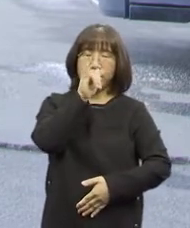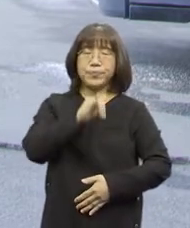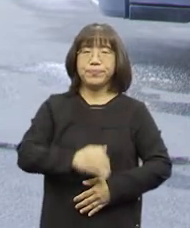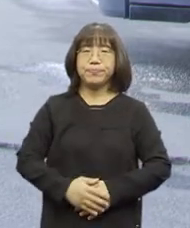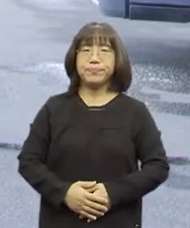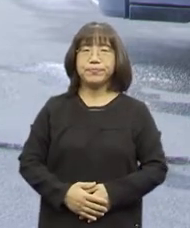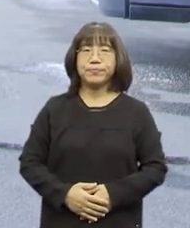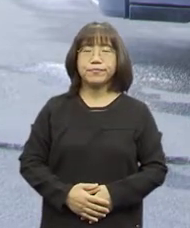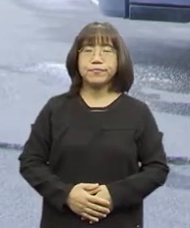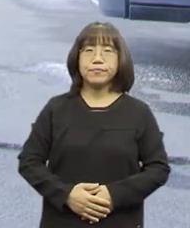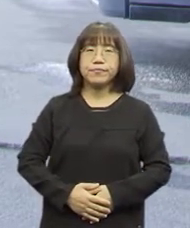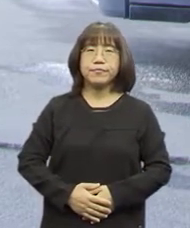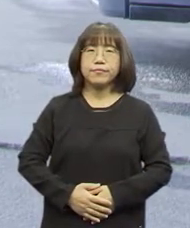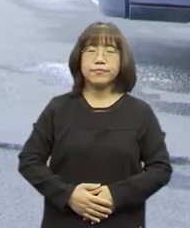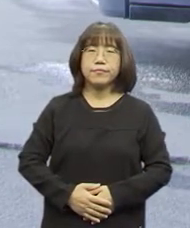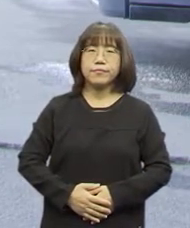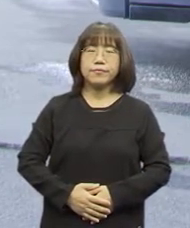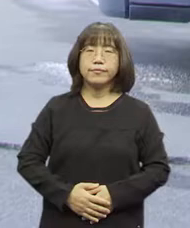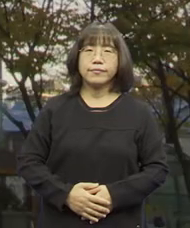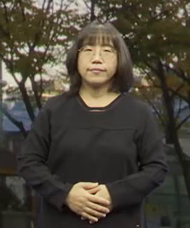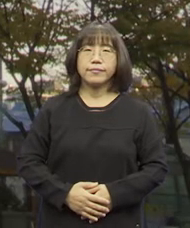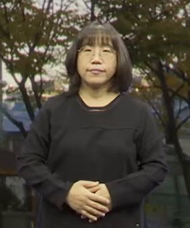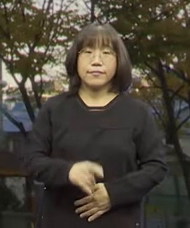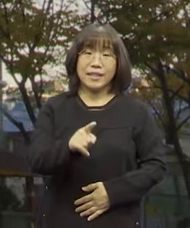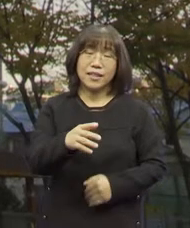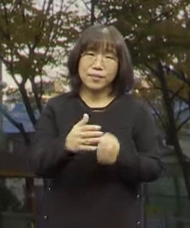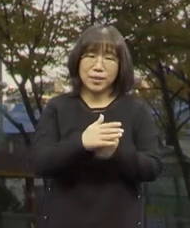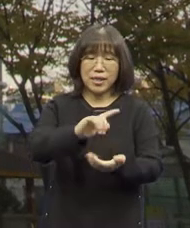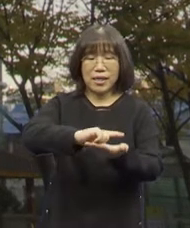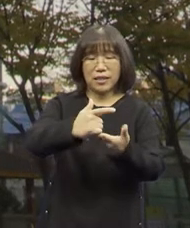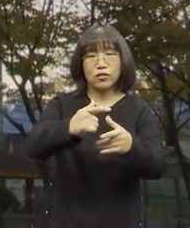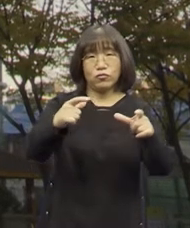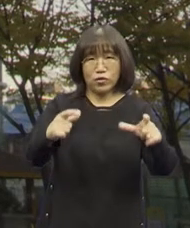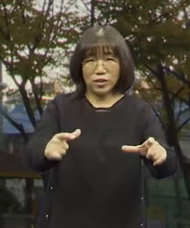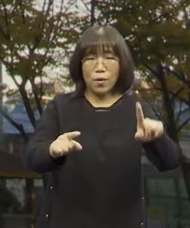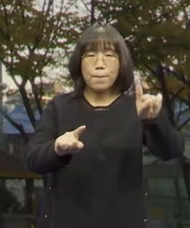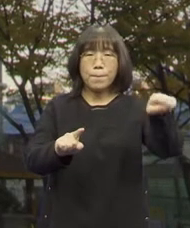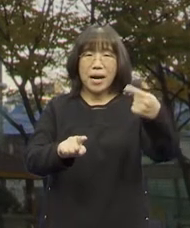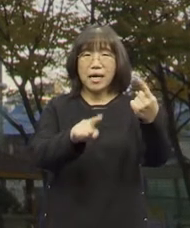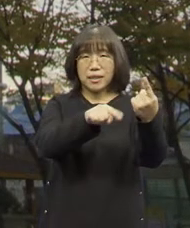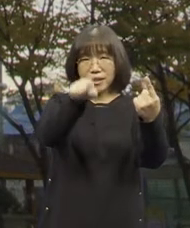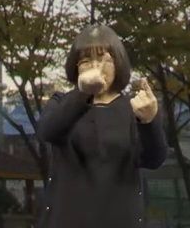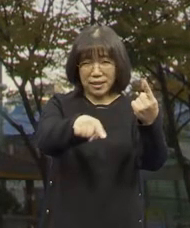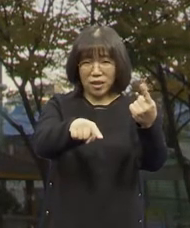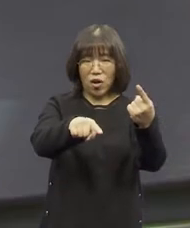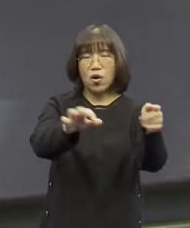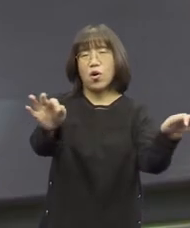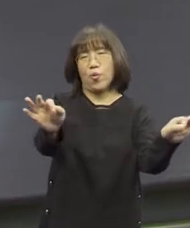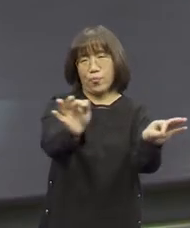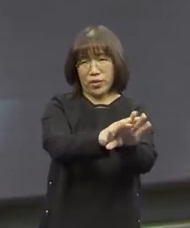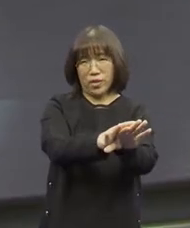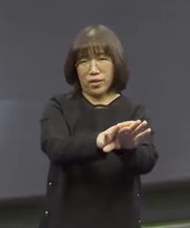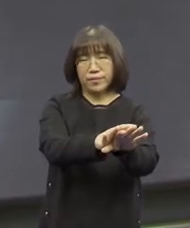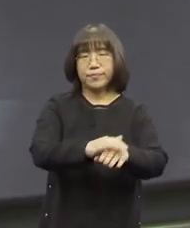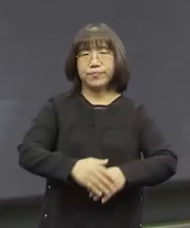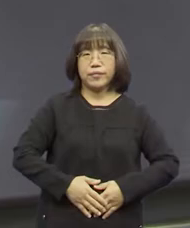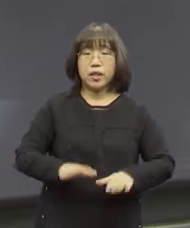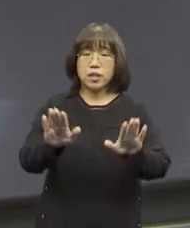이런 곳에 무리가 많이 옵니다. 이에 강서구가 100리터짜리 종량제 봉투를 없애기로